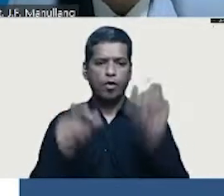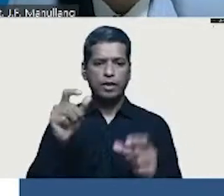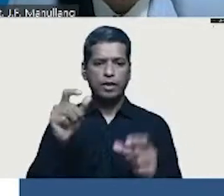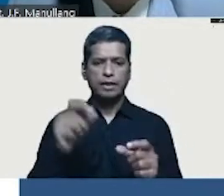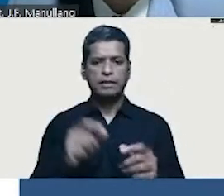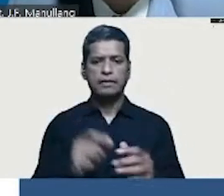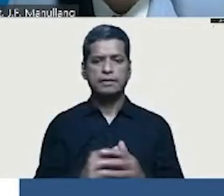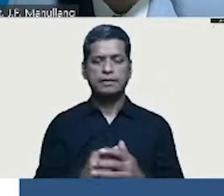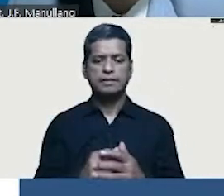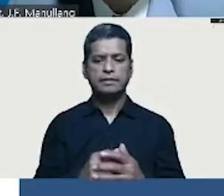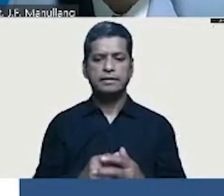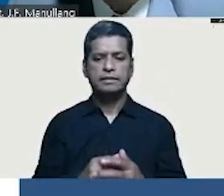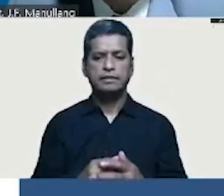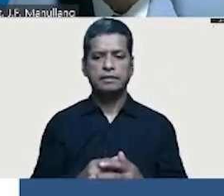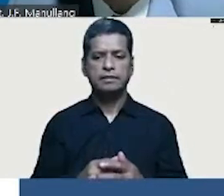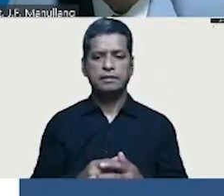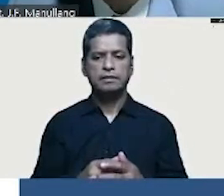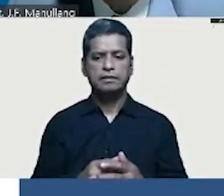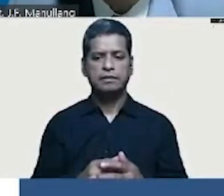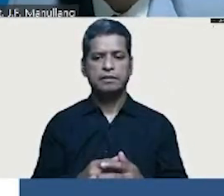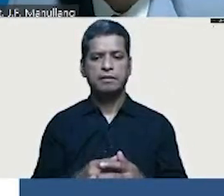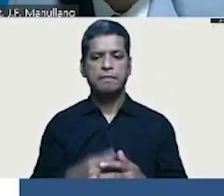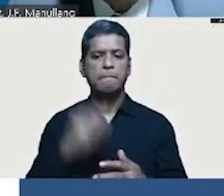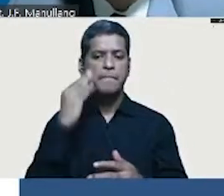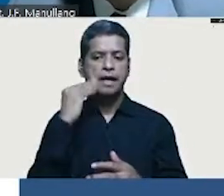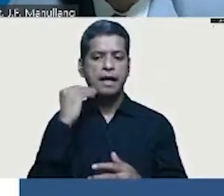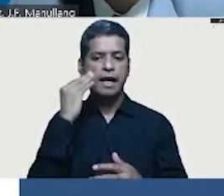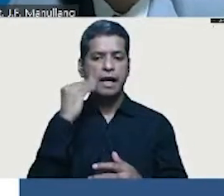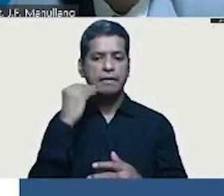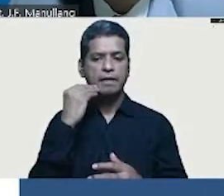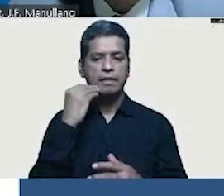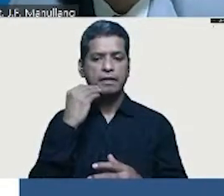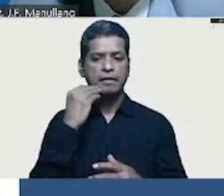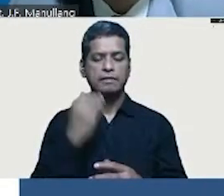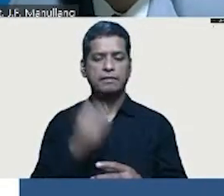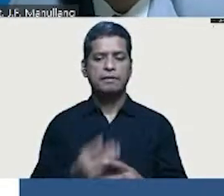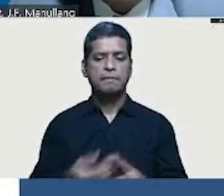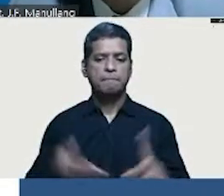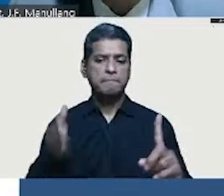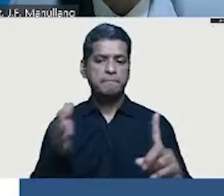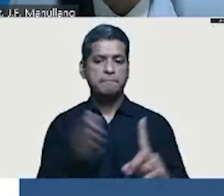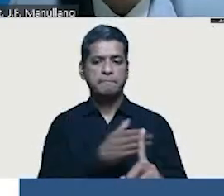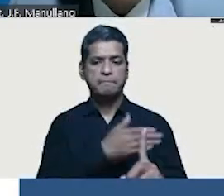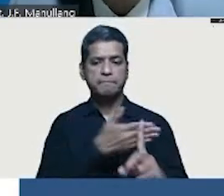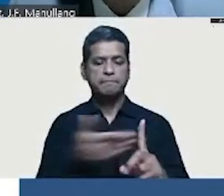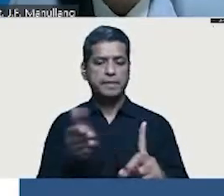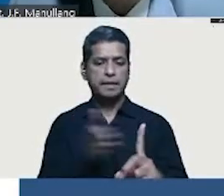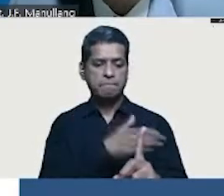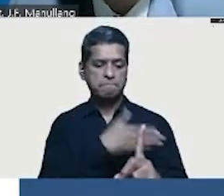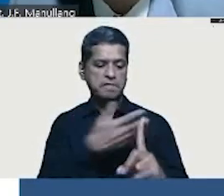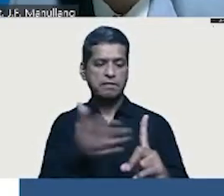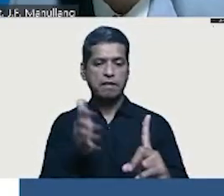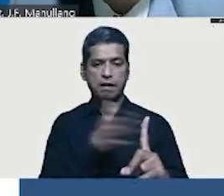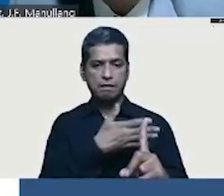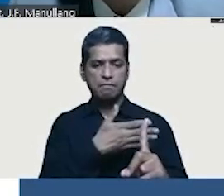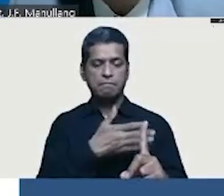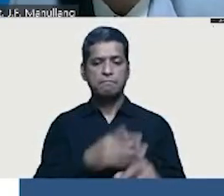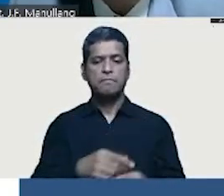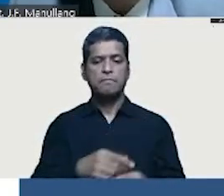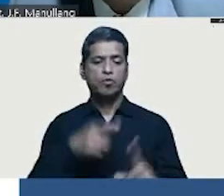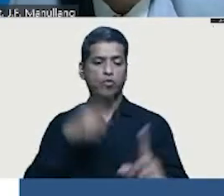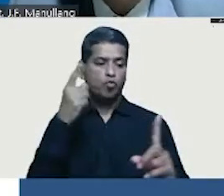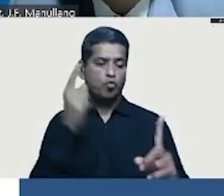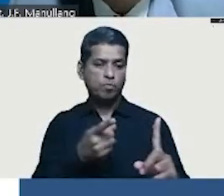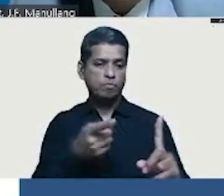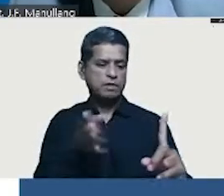Restless berarti mereka itu mengalami siksaan batin siang dan malam ya Siapakah mereka itu